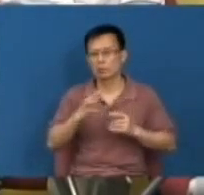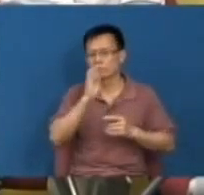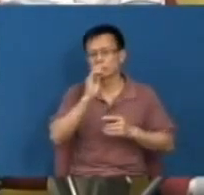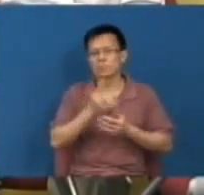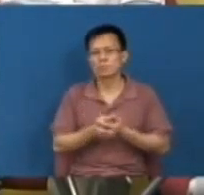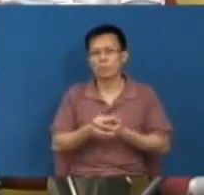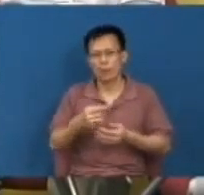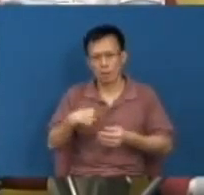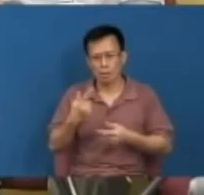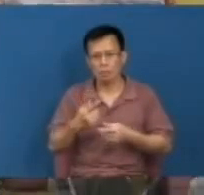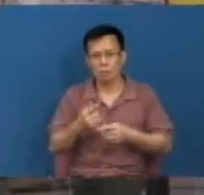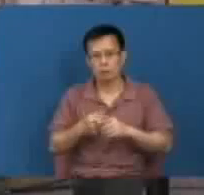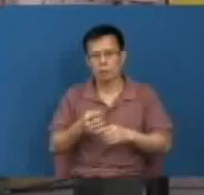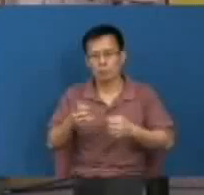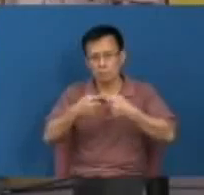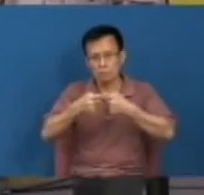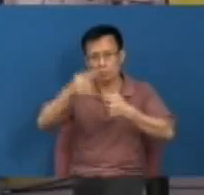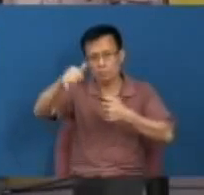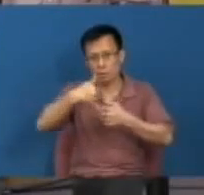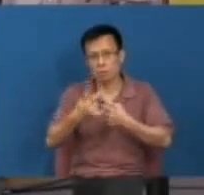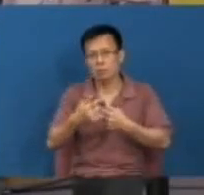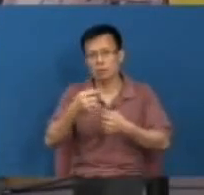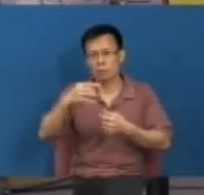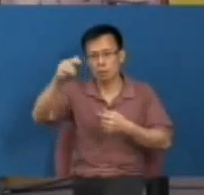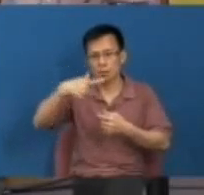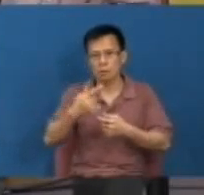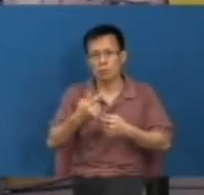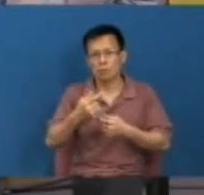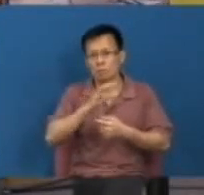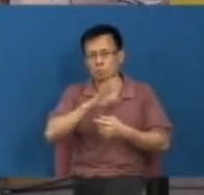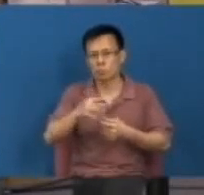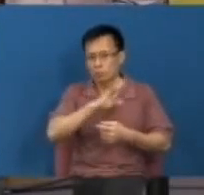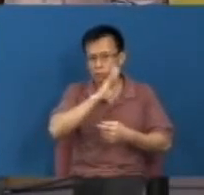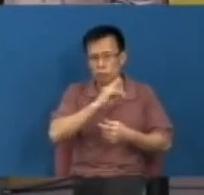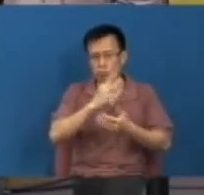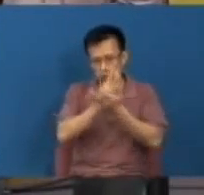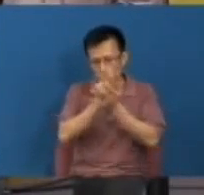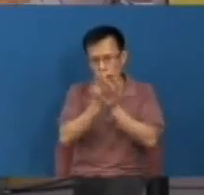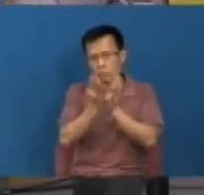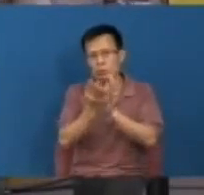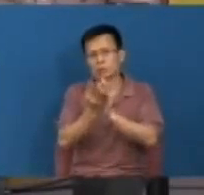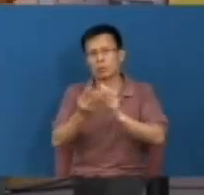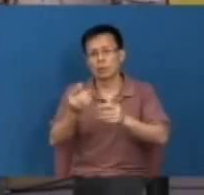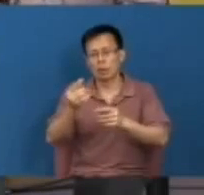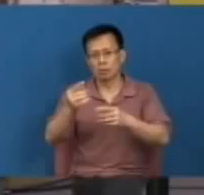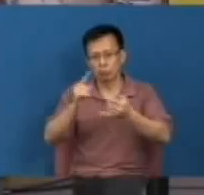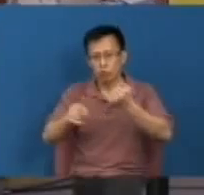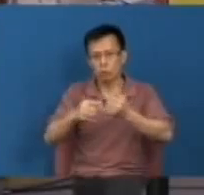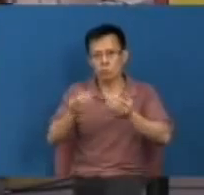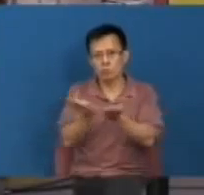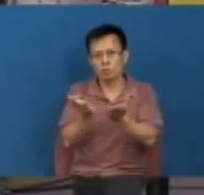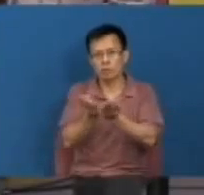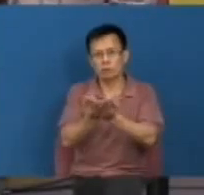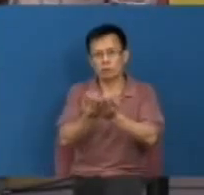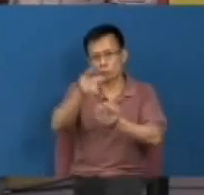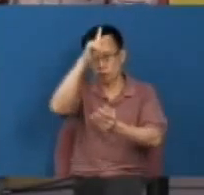就好啦，既然佢係第一次嚟嘅時候話又話你唔喺度，又話唔喺度住，後嚟經已經證明咗咧係佢哋亂噏嘅。好啦，然